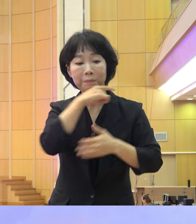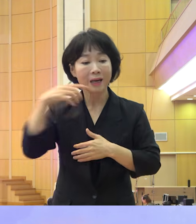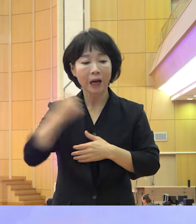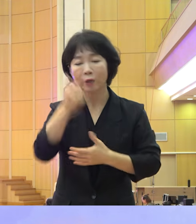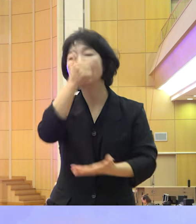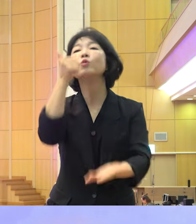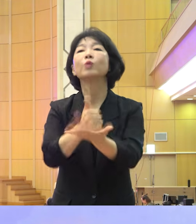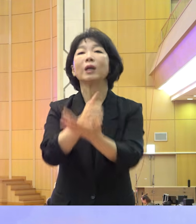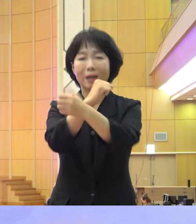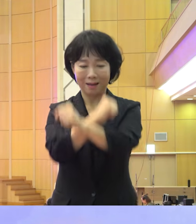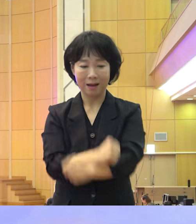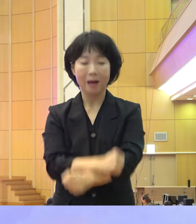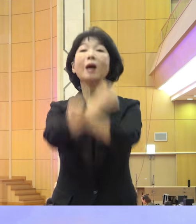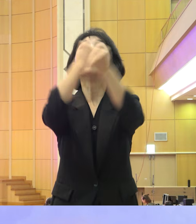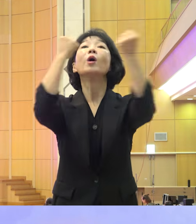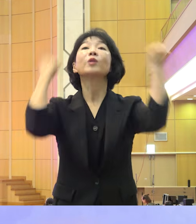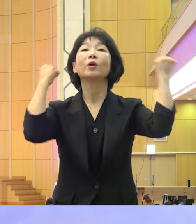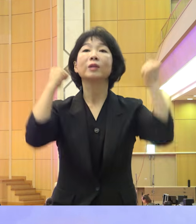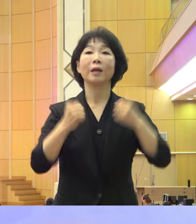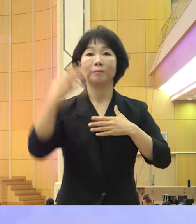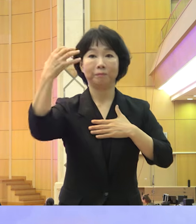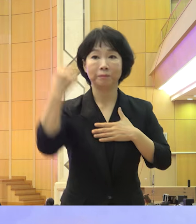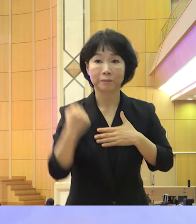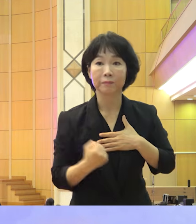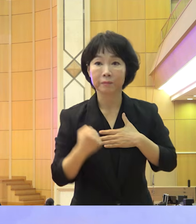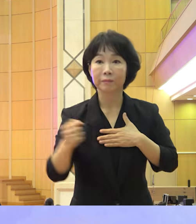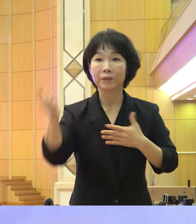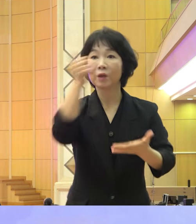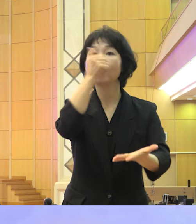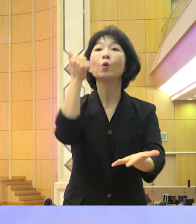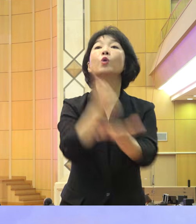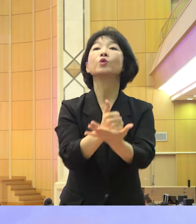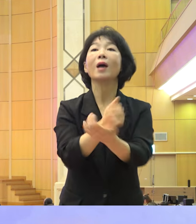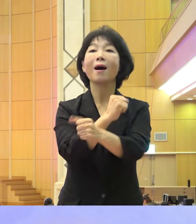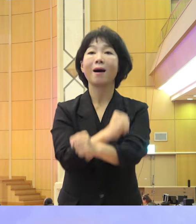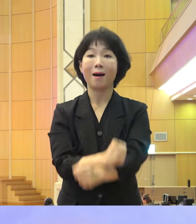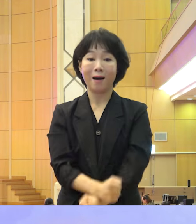그 피로 속죄함 얻었네.